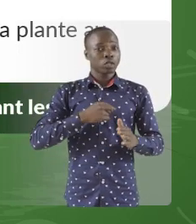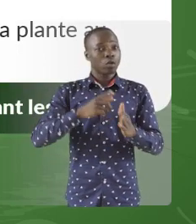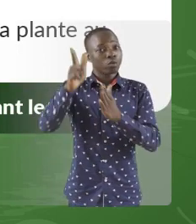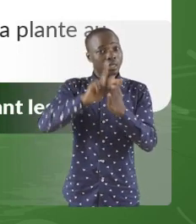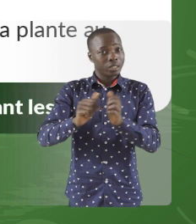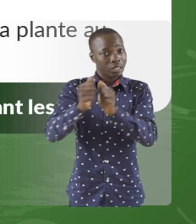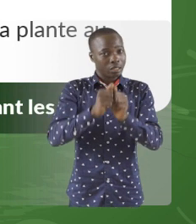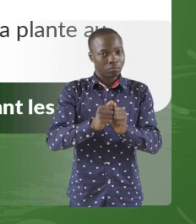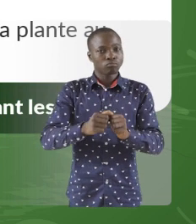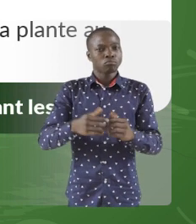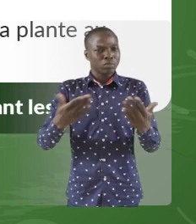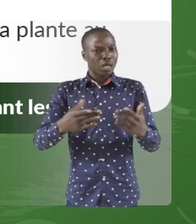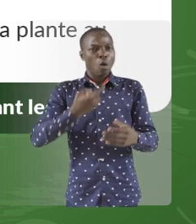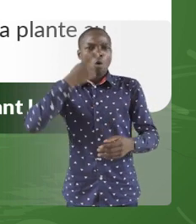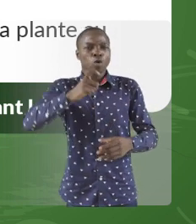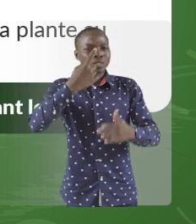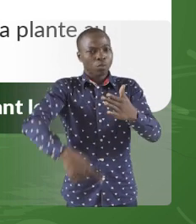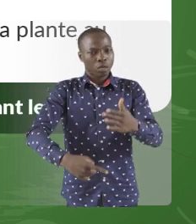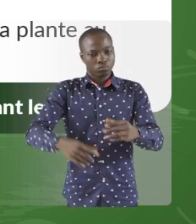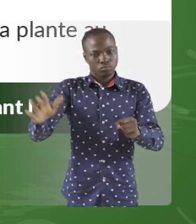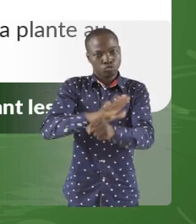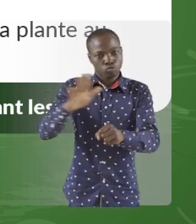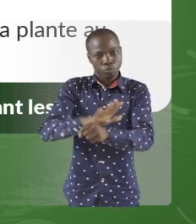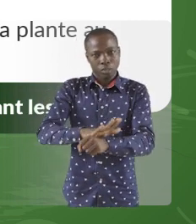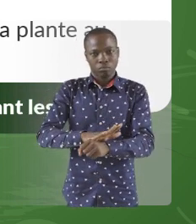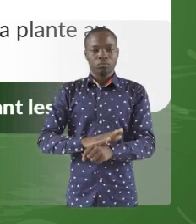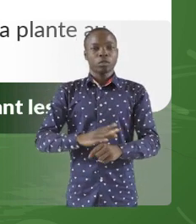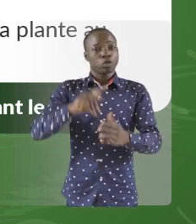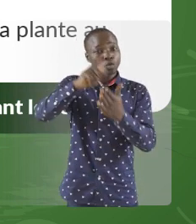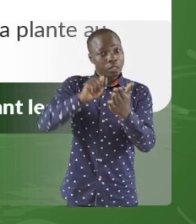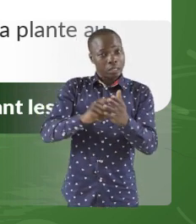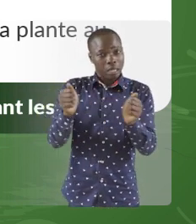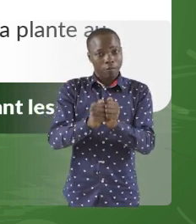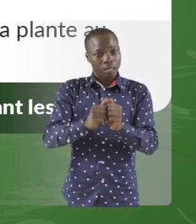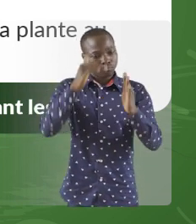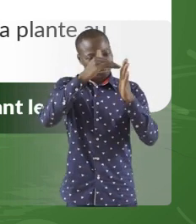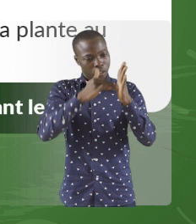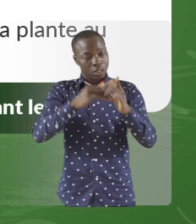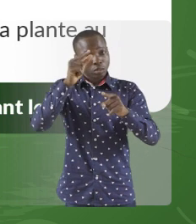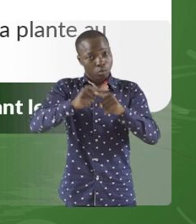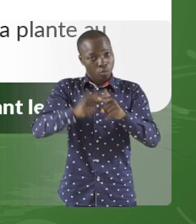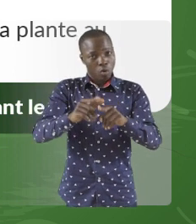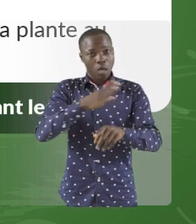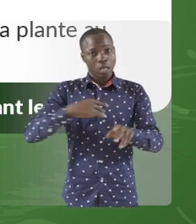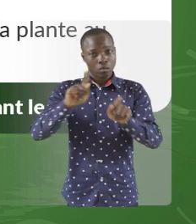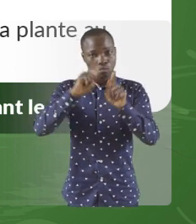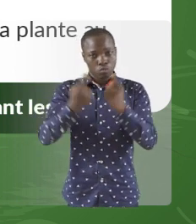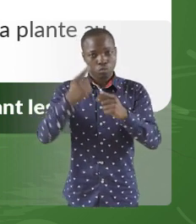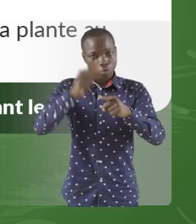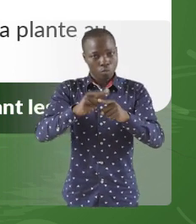s'agissait de compléter un texte lacunaire à l'aide de mots et groupes de